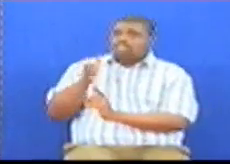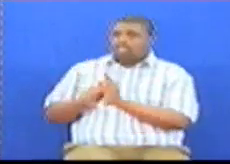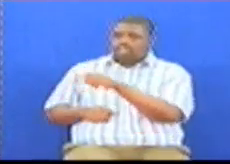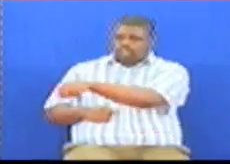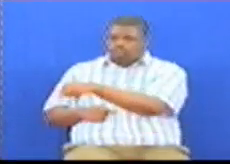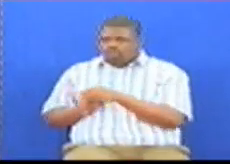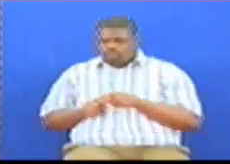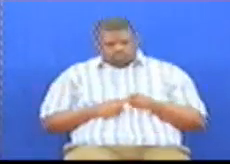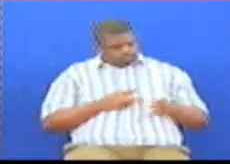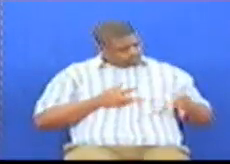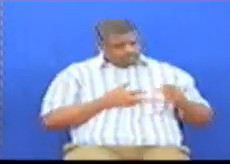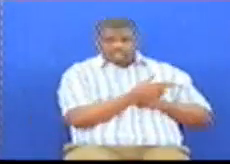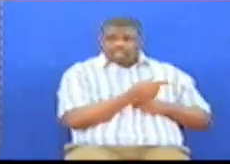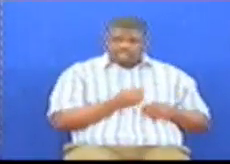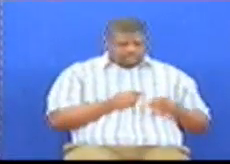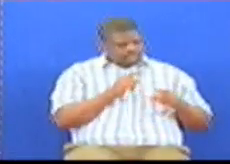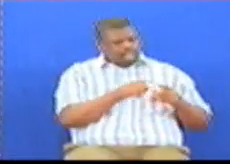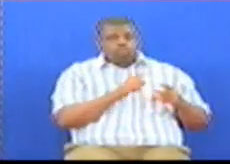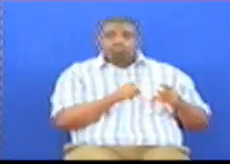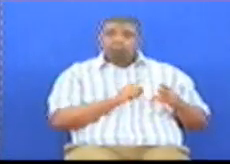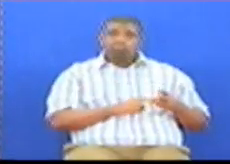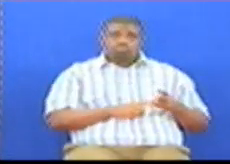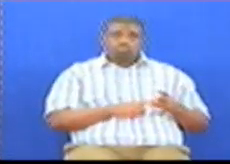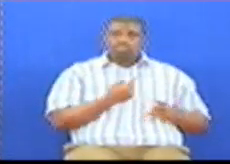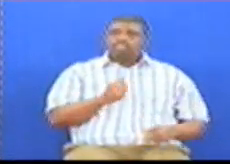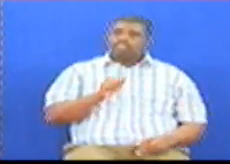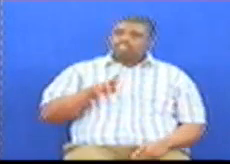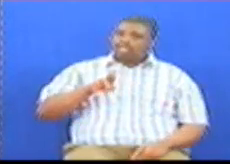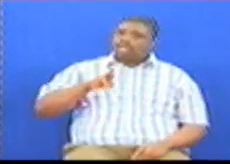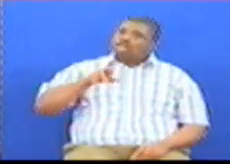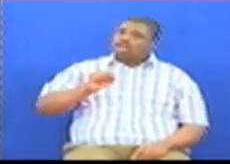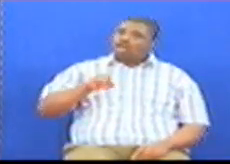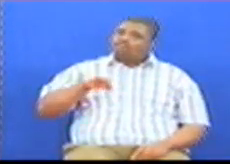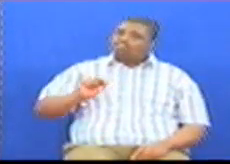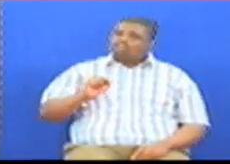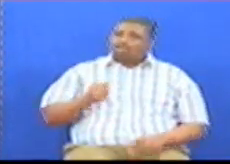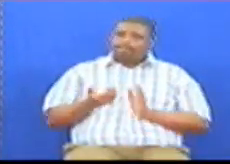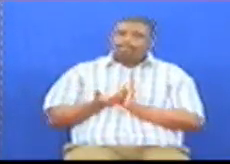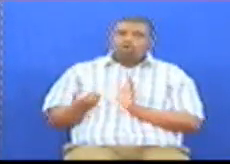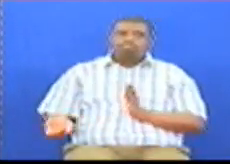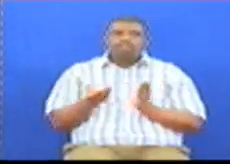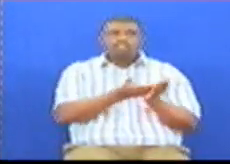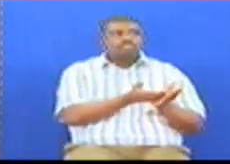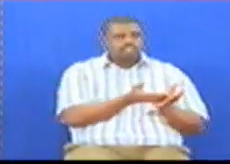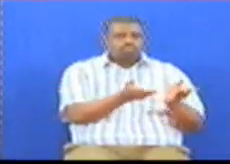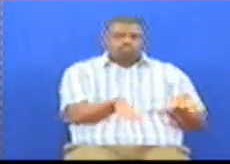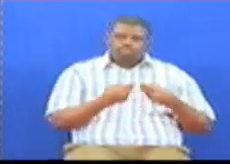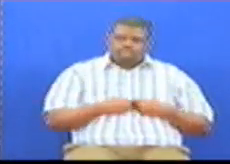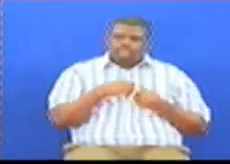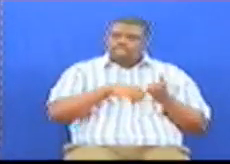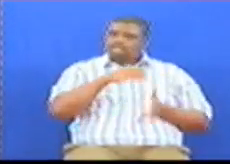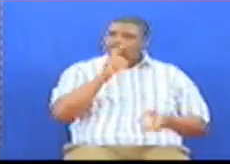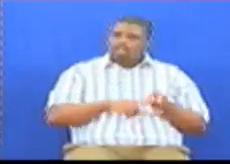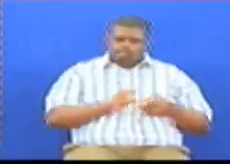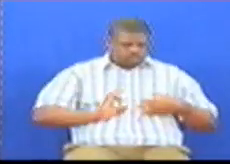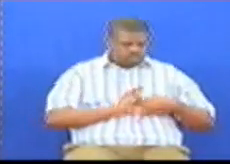tuna kata tatu kwenye tarafa ya Eda chini. Tumeleta maombi tupatie tarafa tu, maana sio gharama kutuanzishia